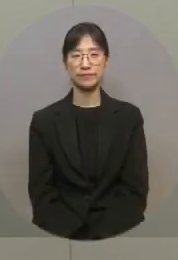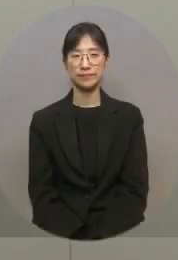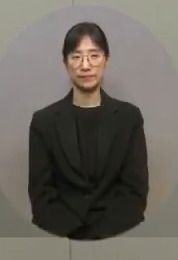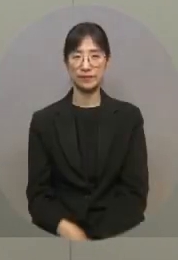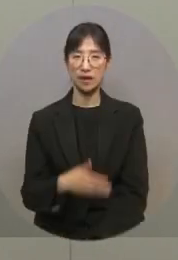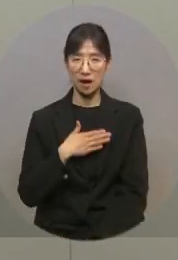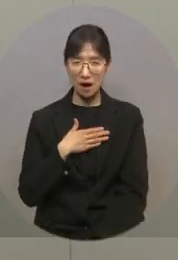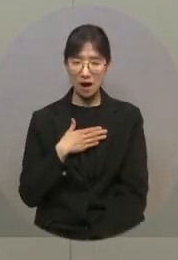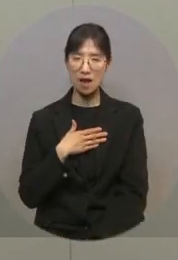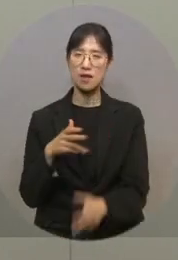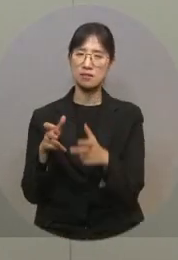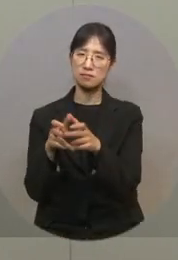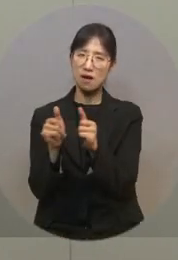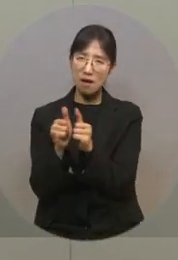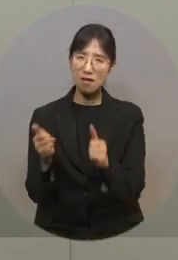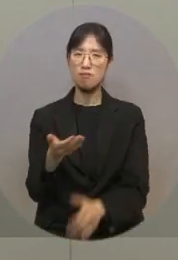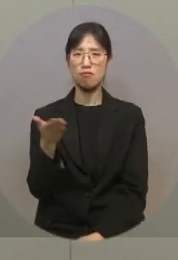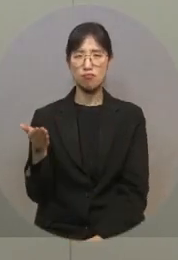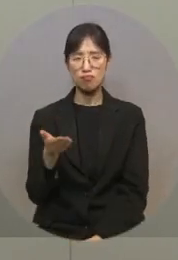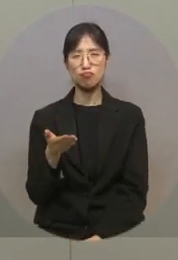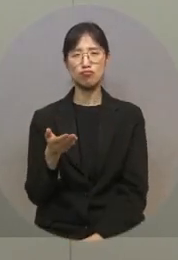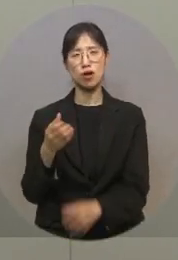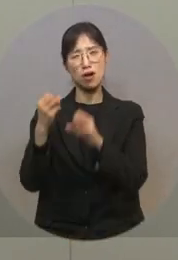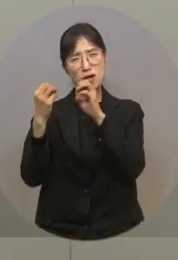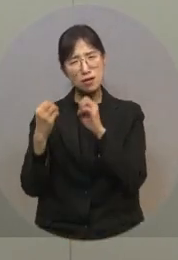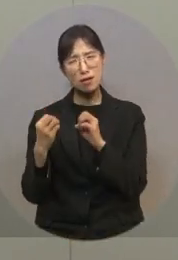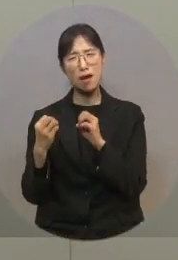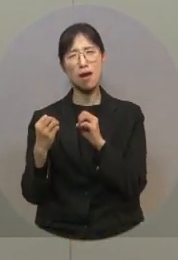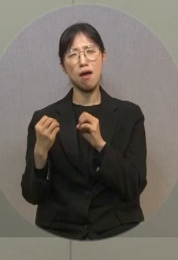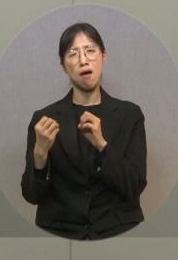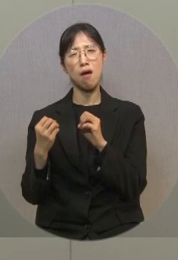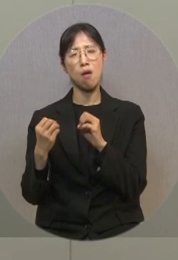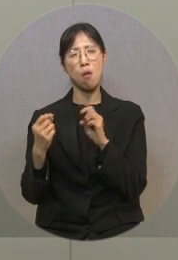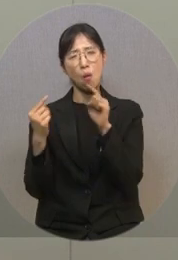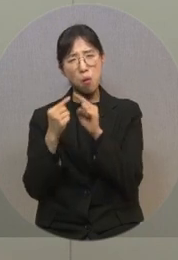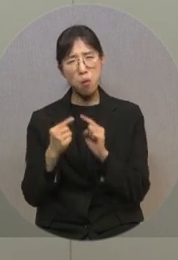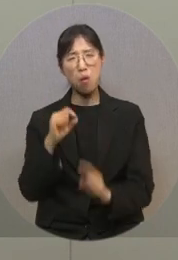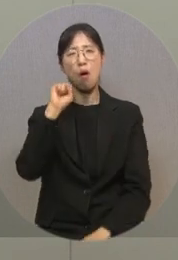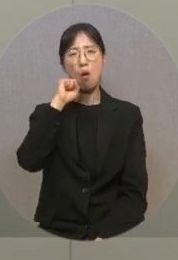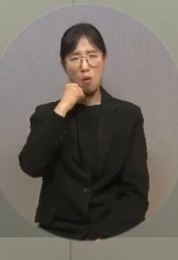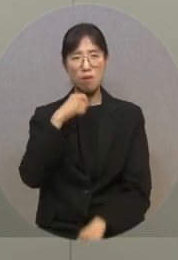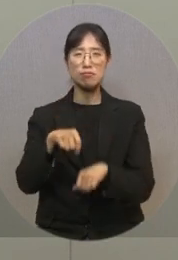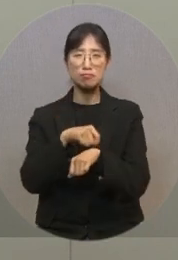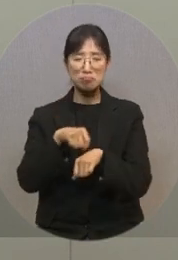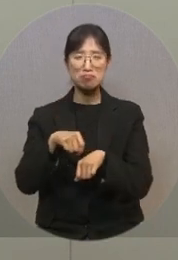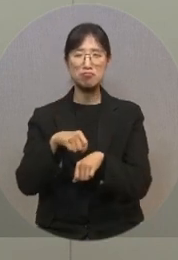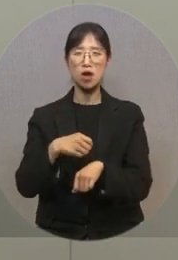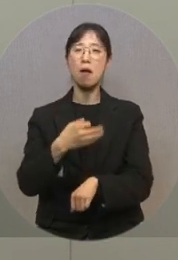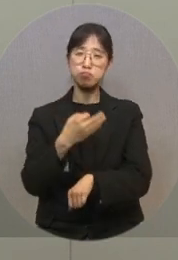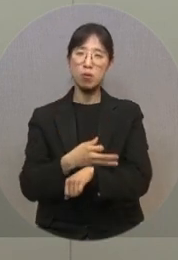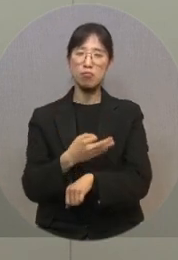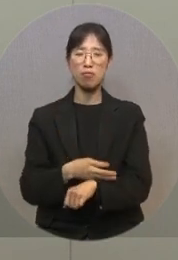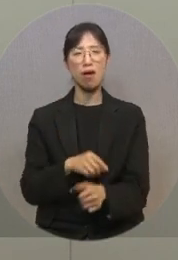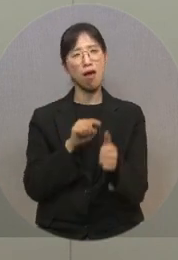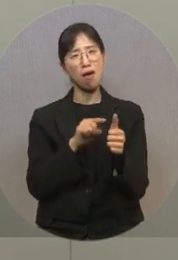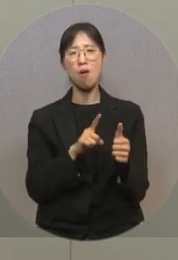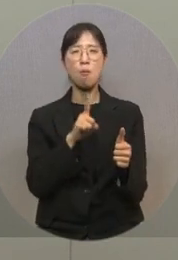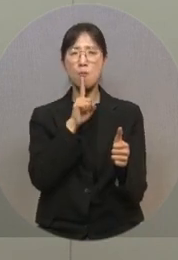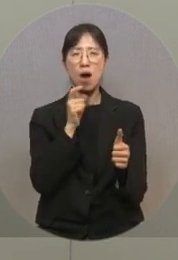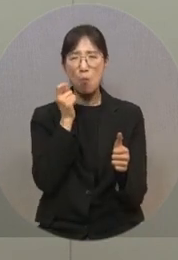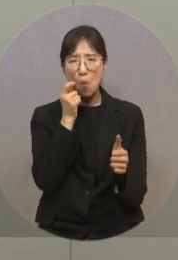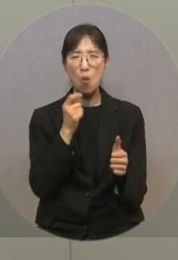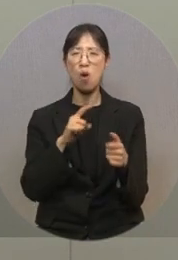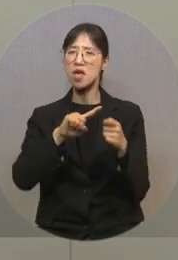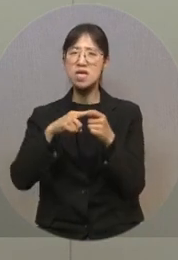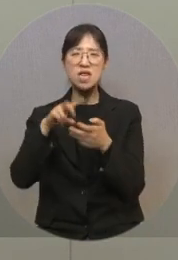저는 그 장애인분들의 의사소통이 어려운 부분들, 특히나 의사소통을 단순히 아, 이분이 말을 못하셔, 글을